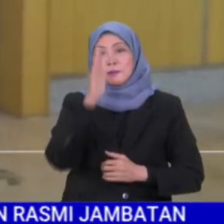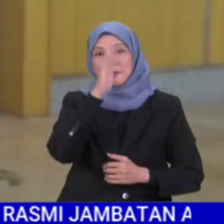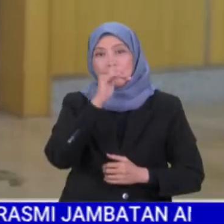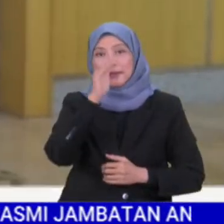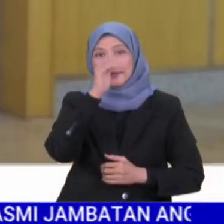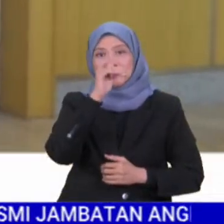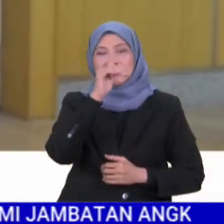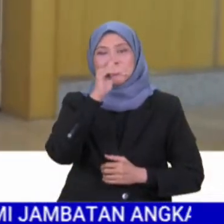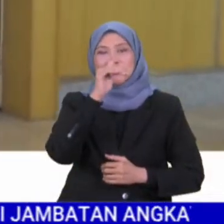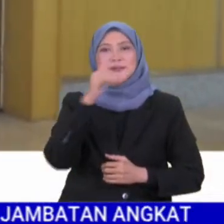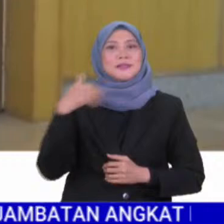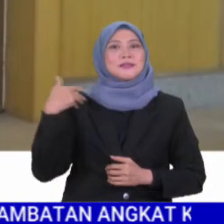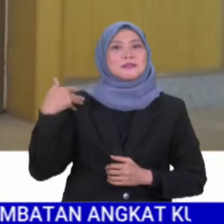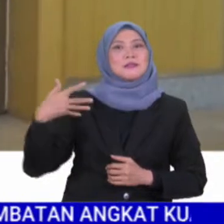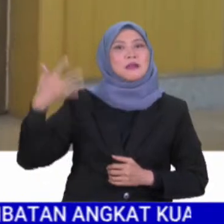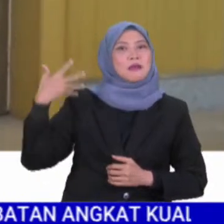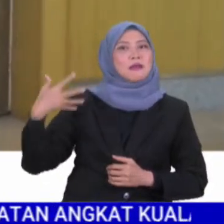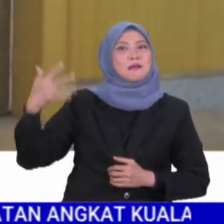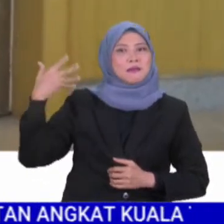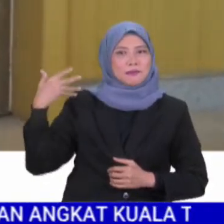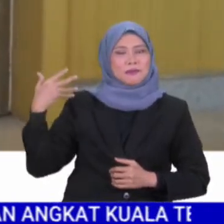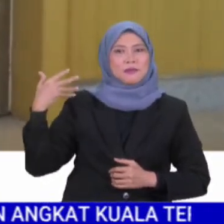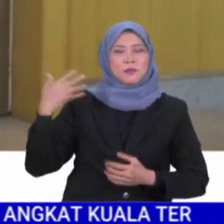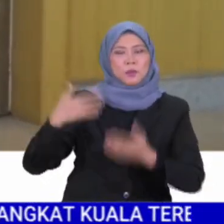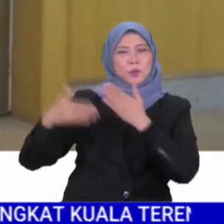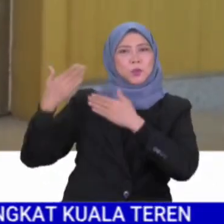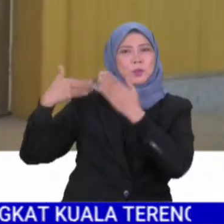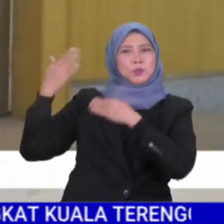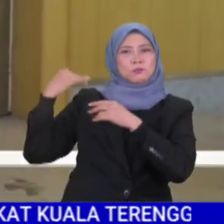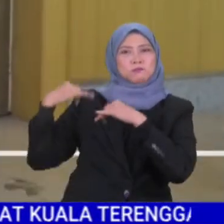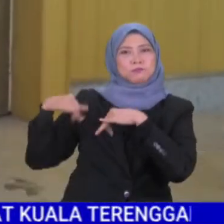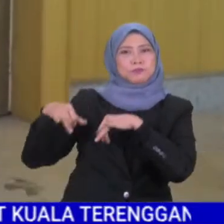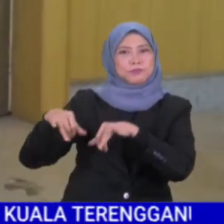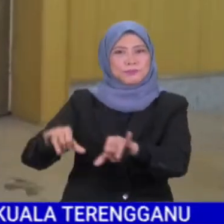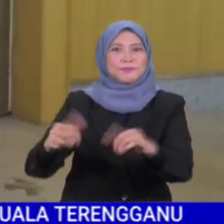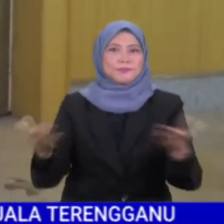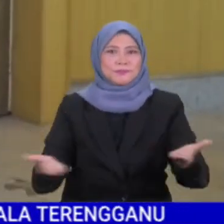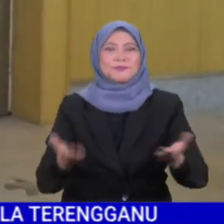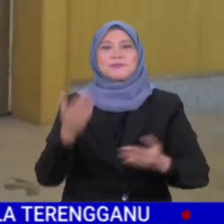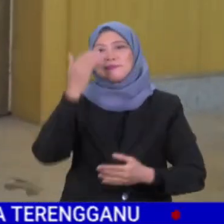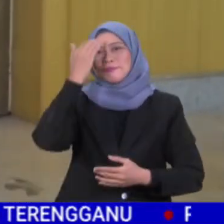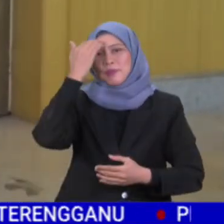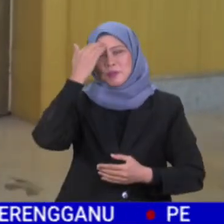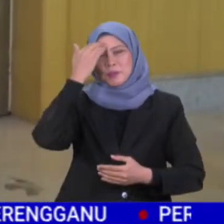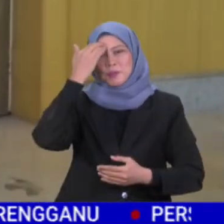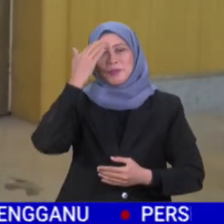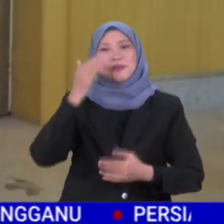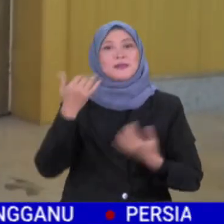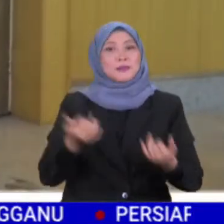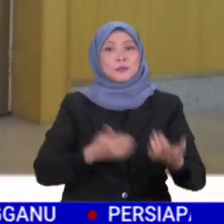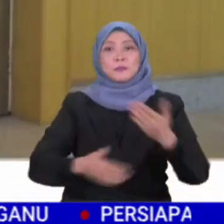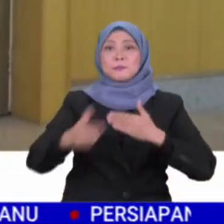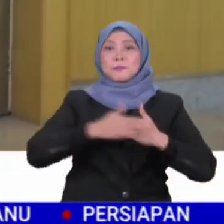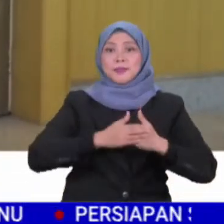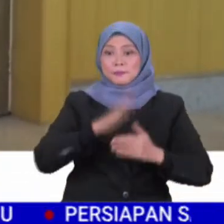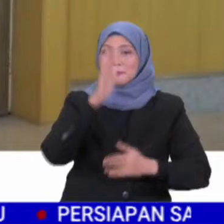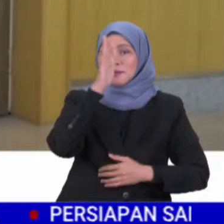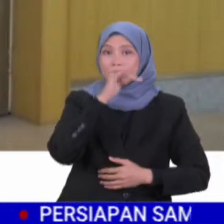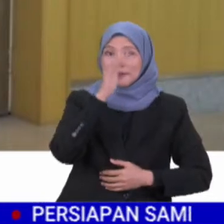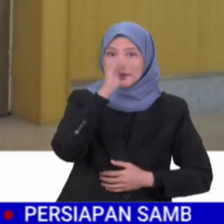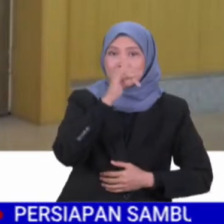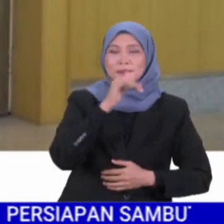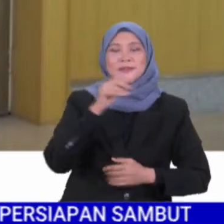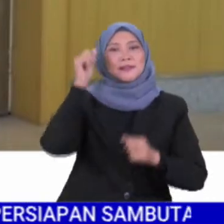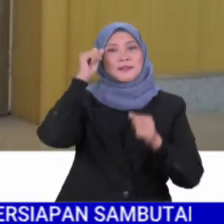adalah sejarahnya daripada dulu sampai sekarang kita dah tahu, dan bila mengembalikan hari ini ke Melaka